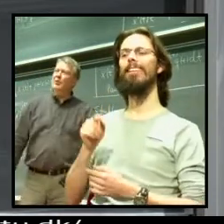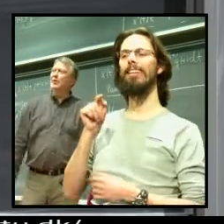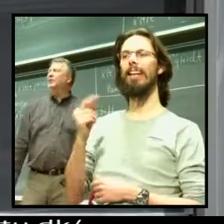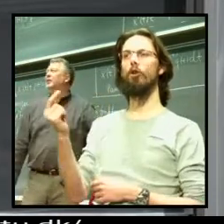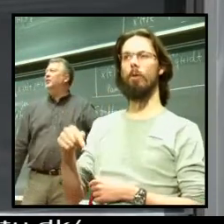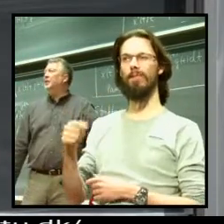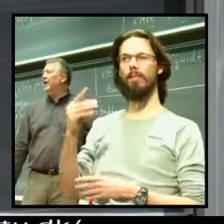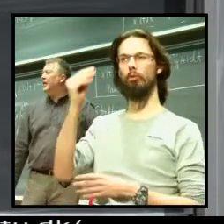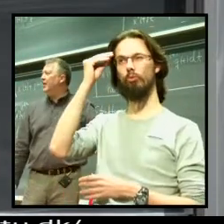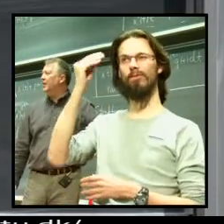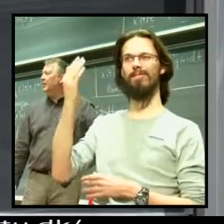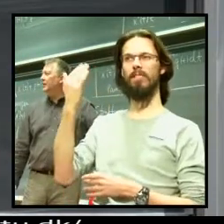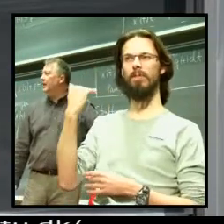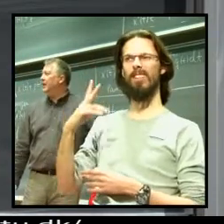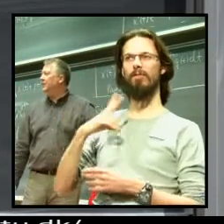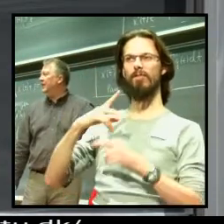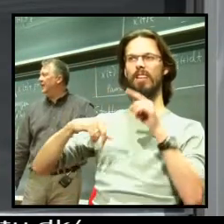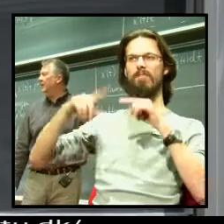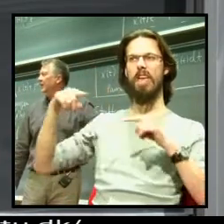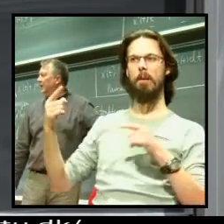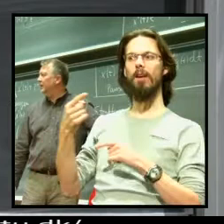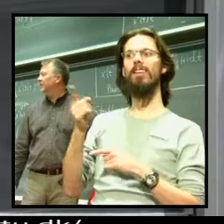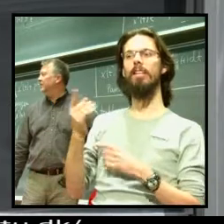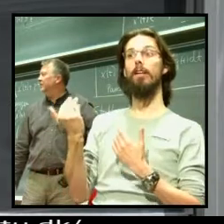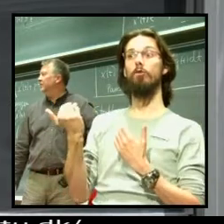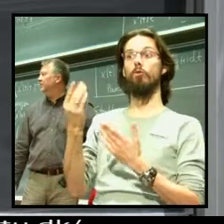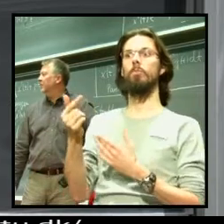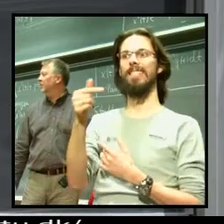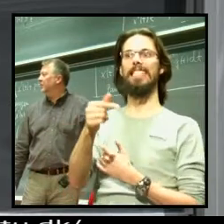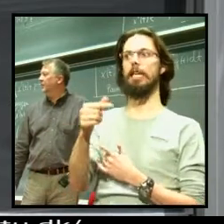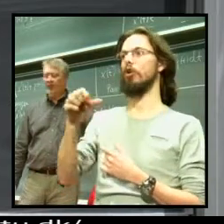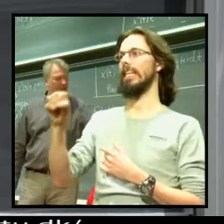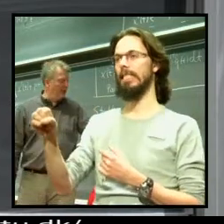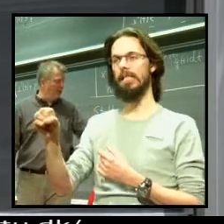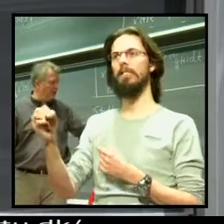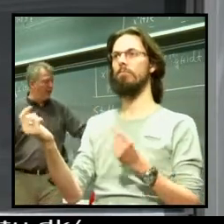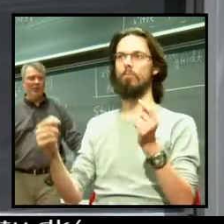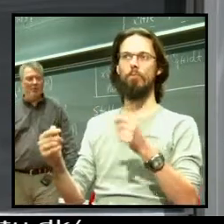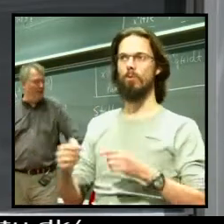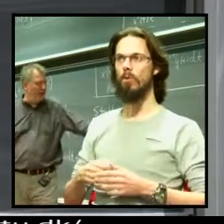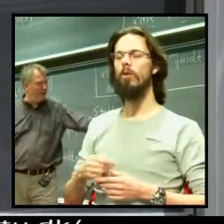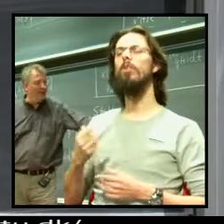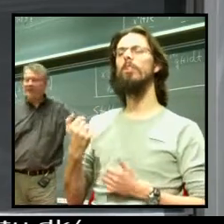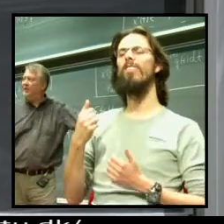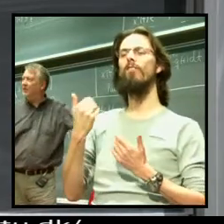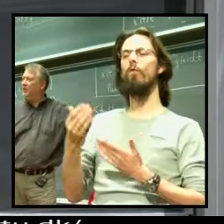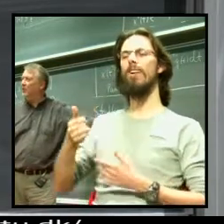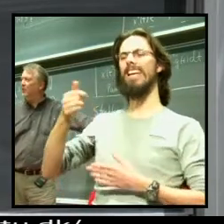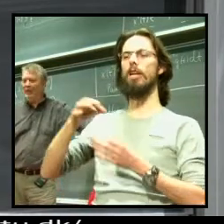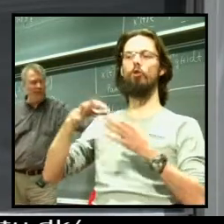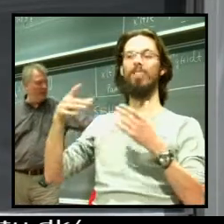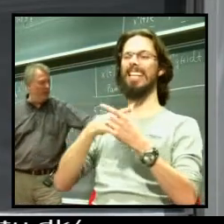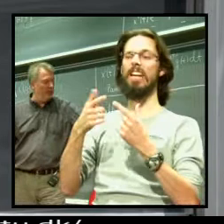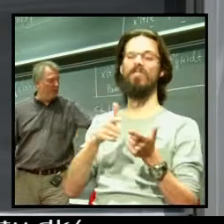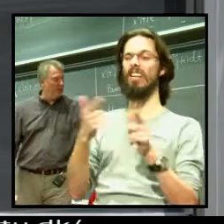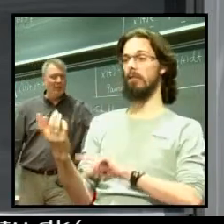kan I huske det, ved de frie variable. Det er der, I får T'er og S'er. Ikke også? I får en løsning, en eller anden vektor, spyttet ud